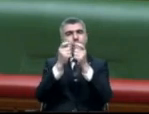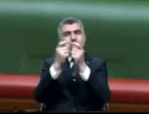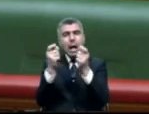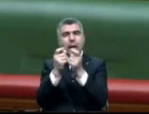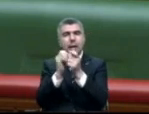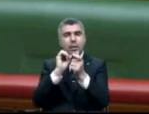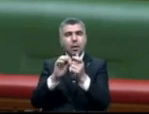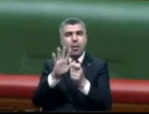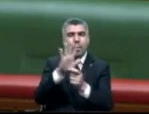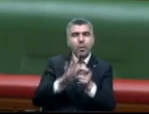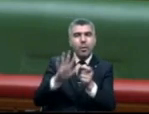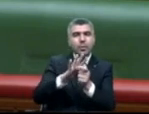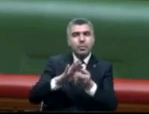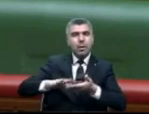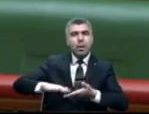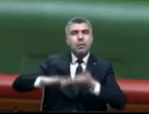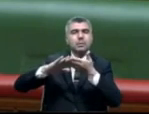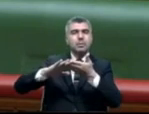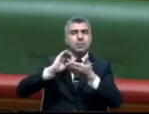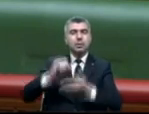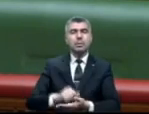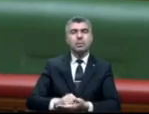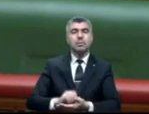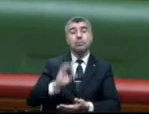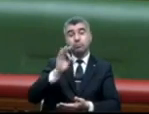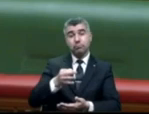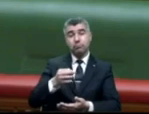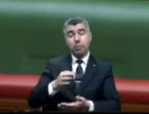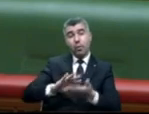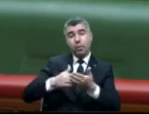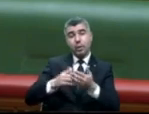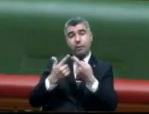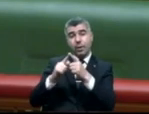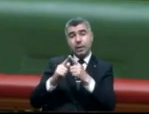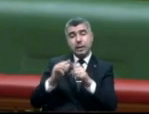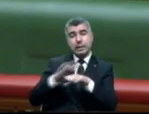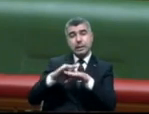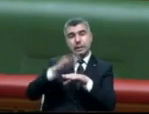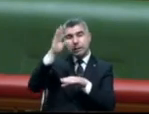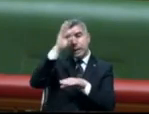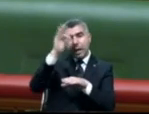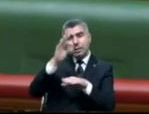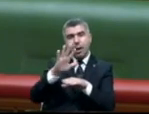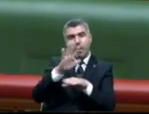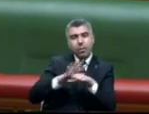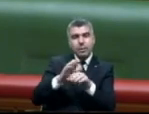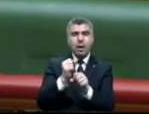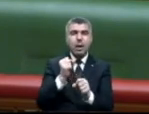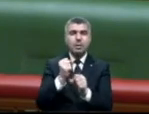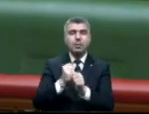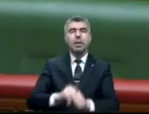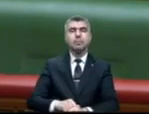ومؤهلاتها وإمكانيتها لتطوير هذا القطاع، ومن ثم جعل عرضه يساير السياسات العامة في مجال